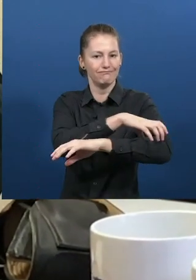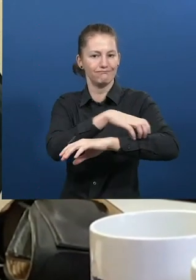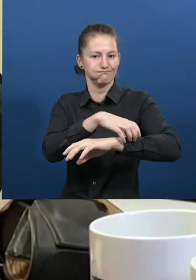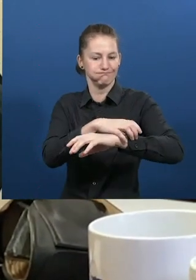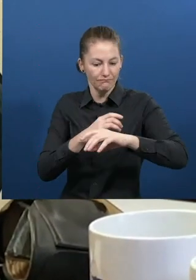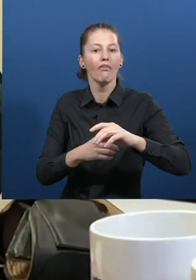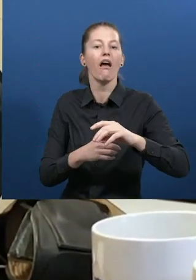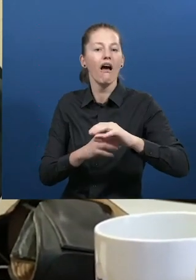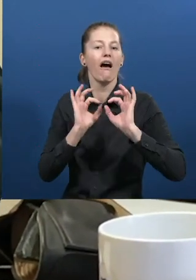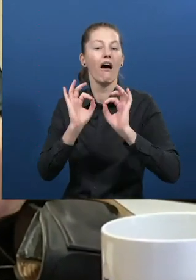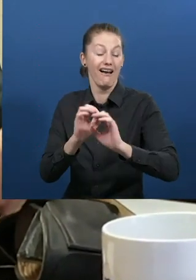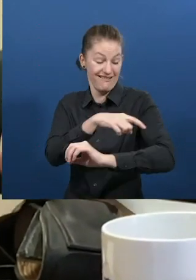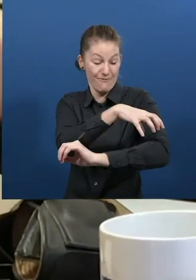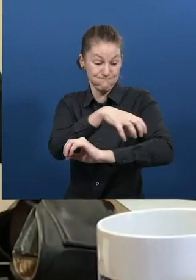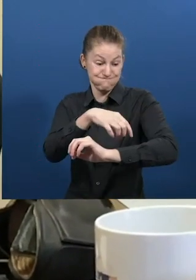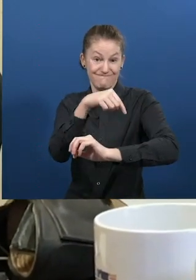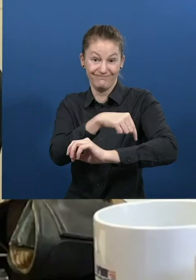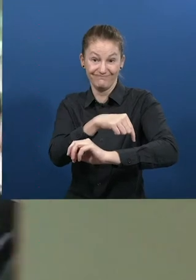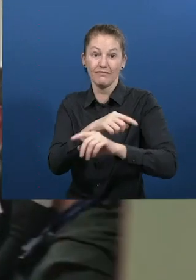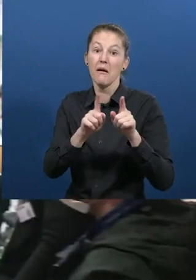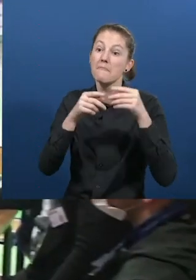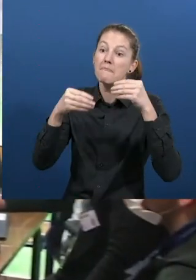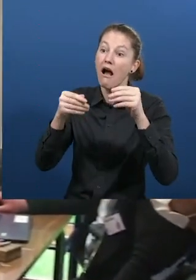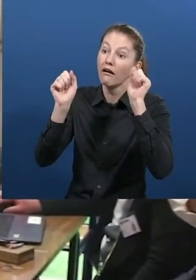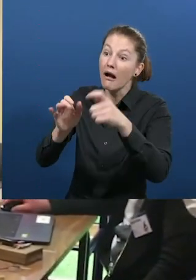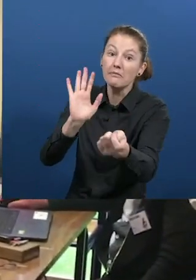un exosquelette de doigts. Et ce projet d'orthèse